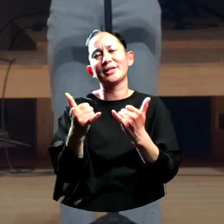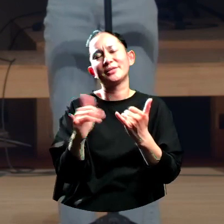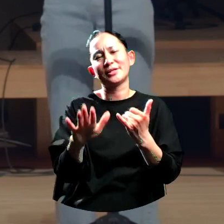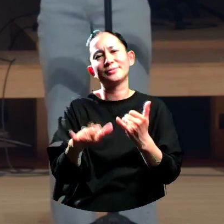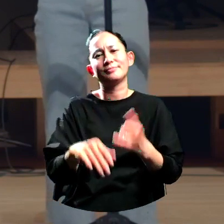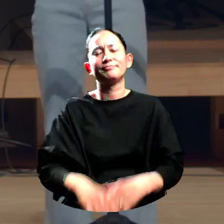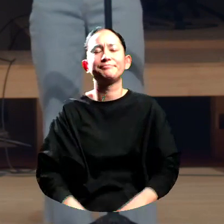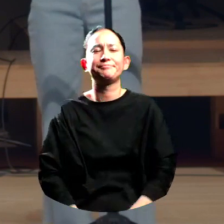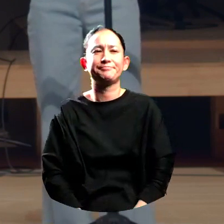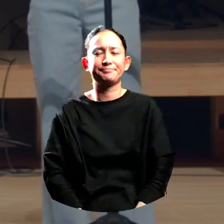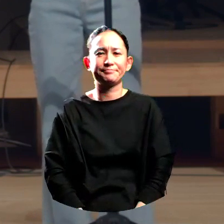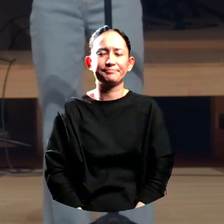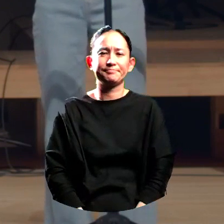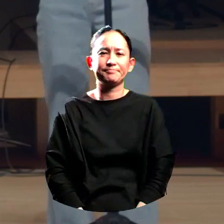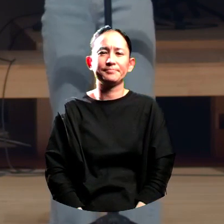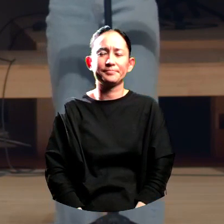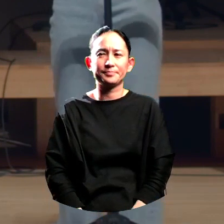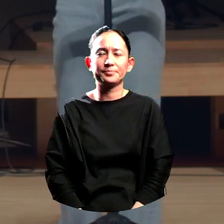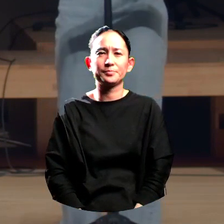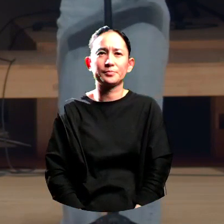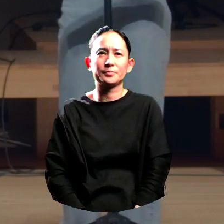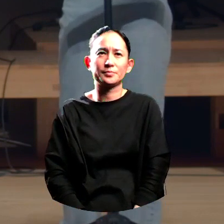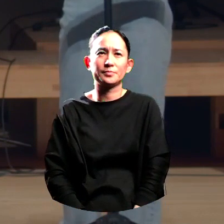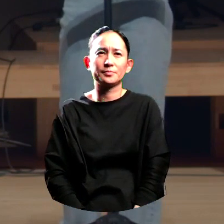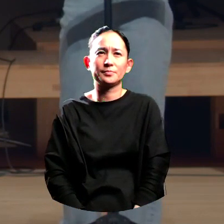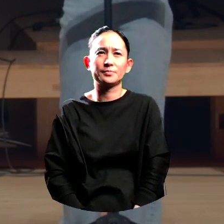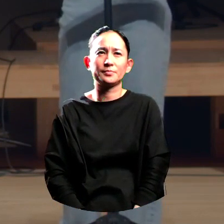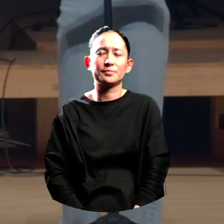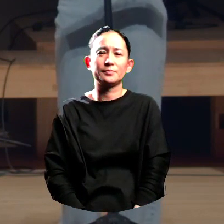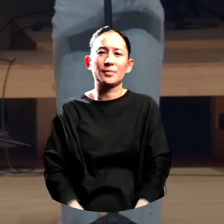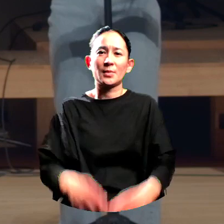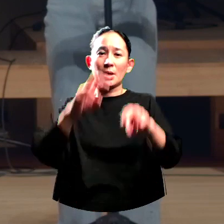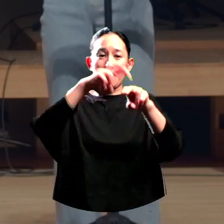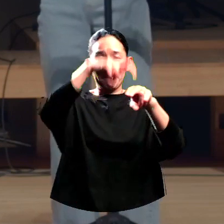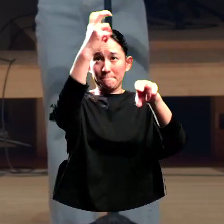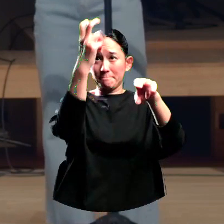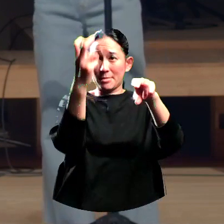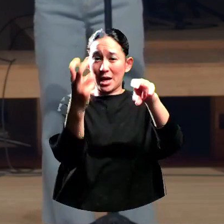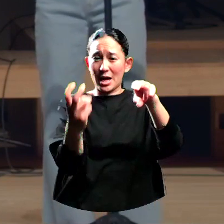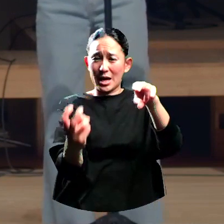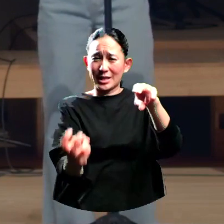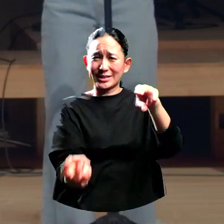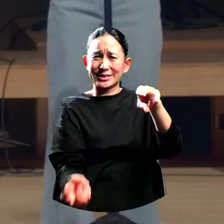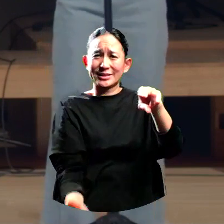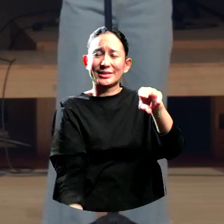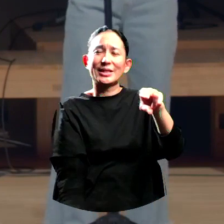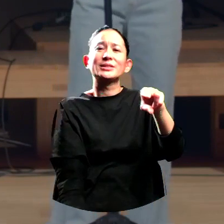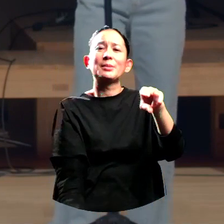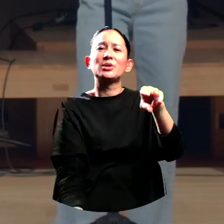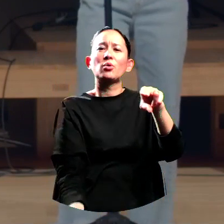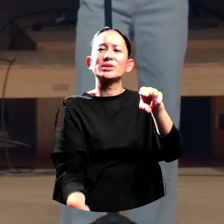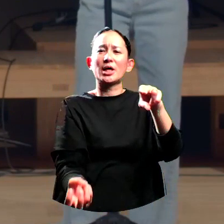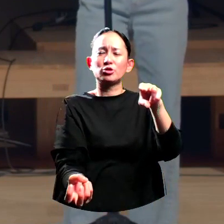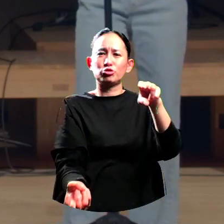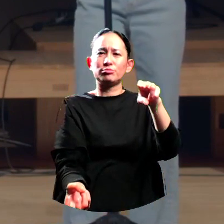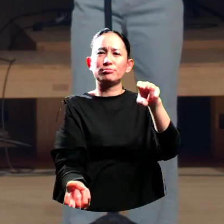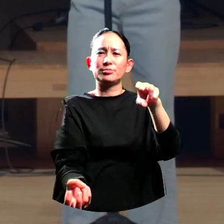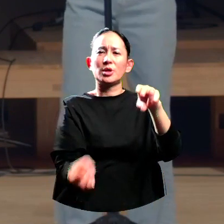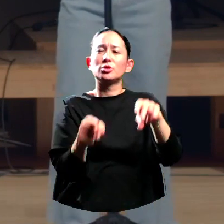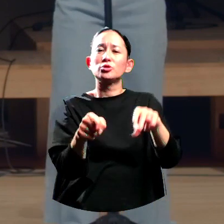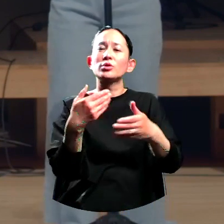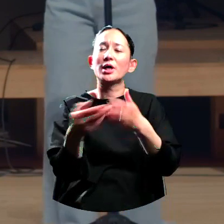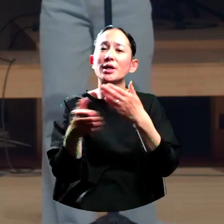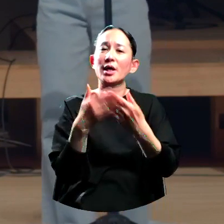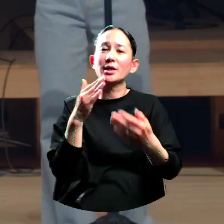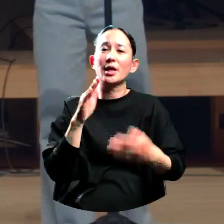in the valley upside down. I am shaken off like a locust. 真っ逆さまに落ちていく、転落していく、そんな経験を